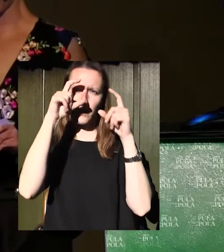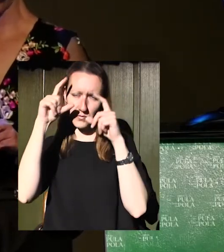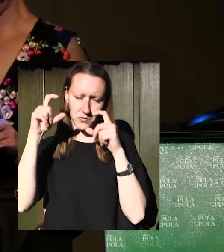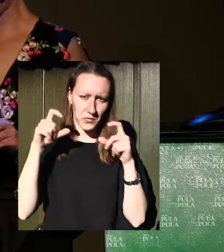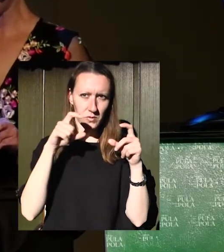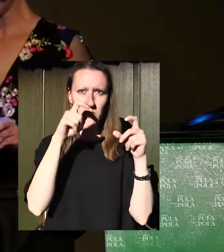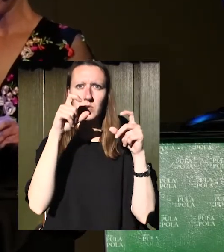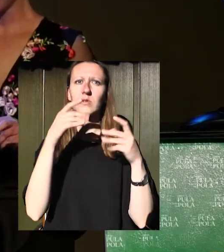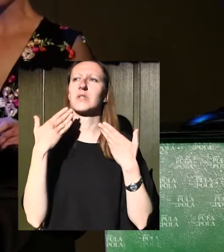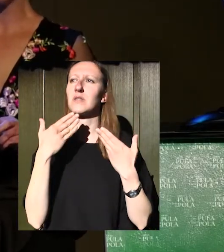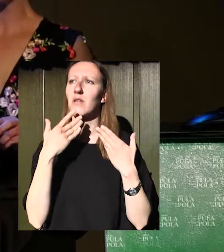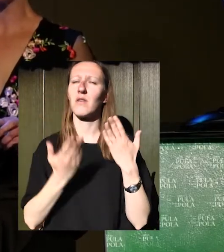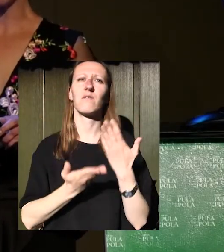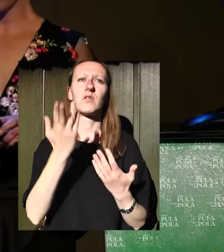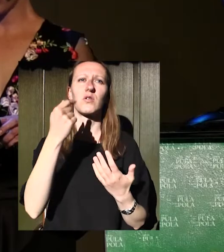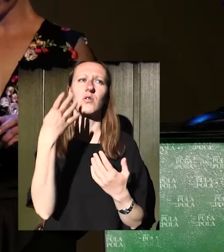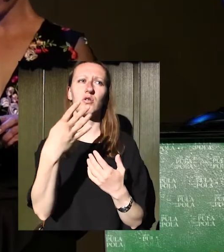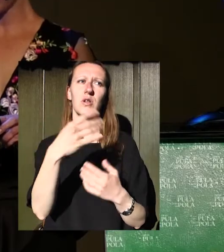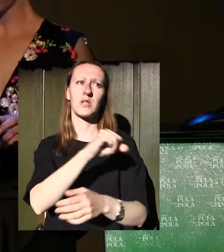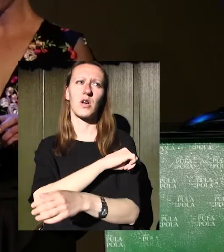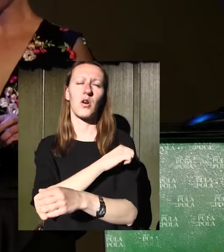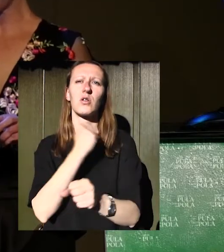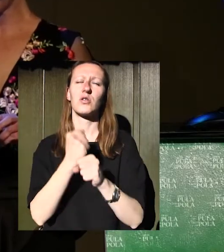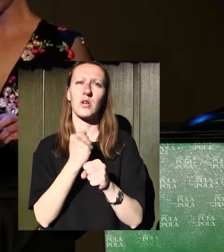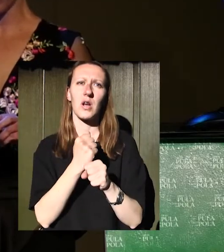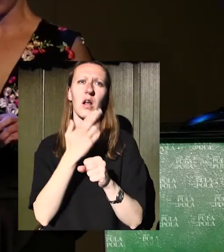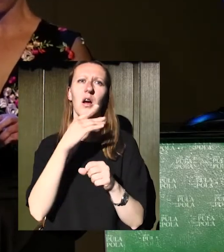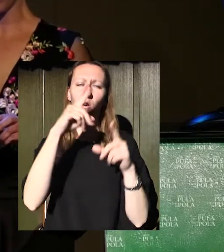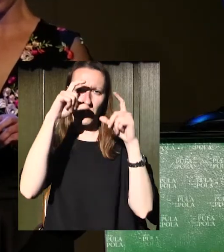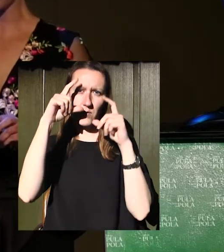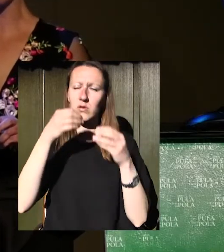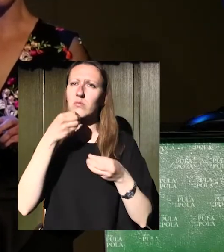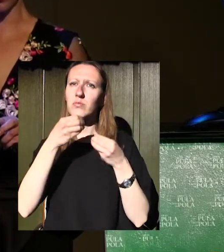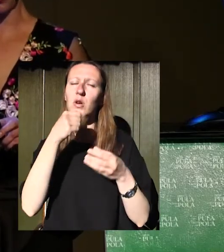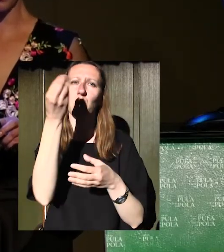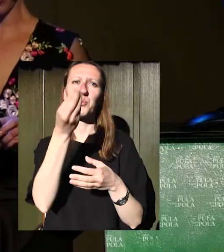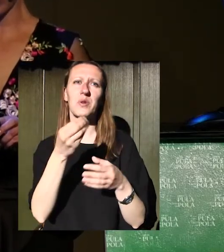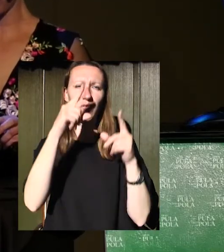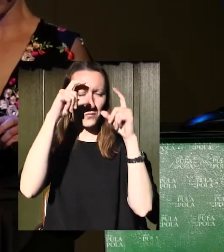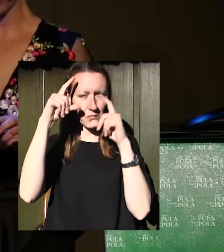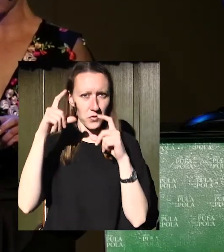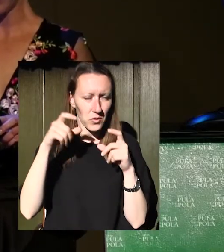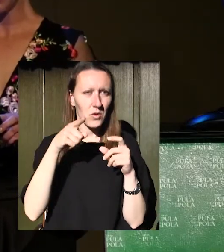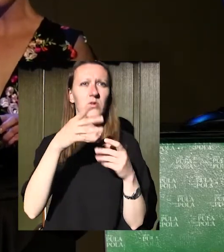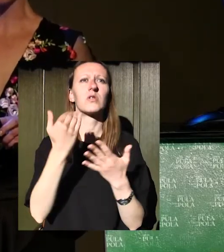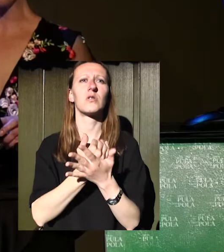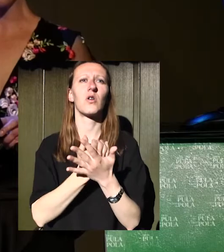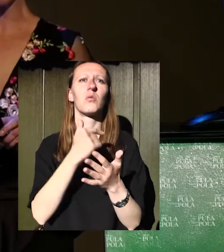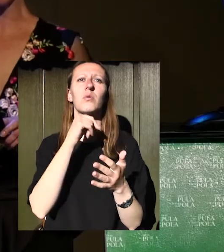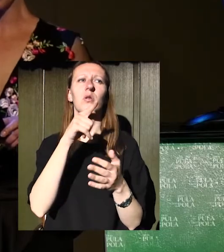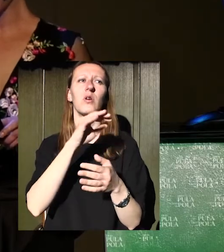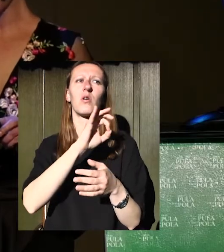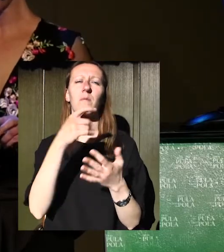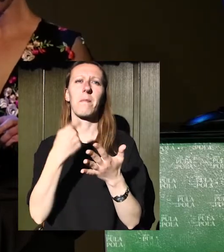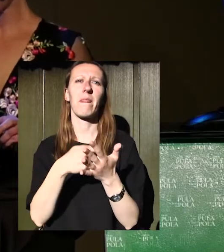urbanom fotografijom. Zahvaljujući više od 40-godišnjem radu kao fotoreporter i umjetnički fotograf, sakupio